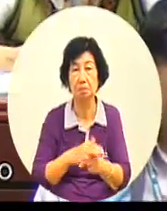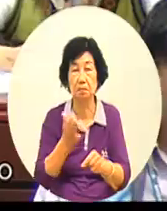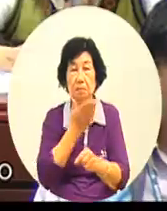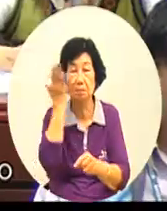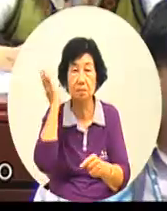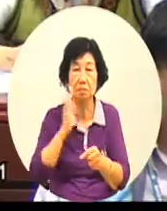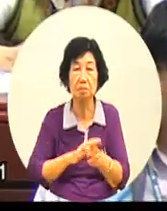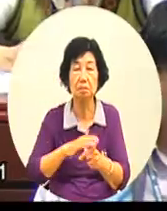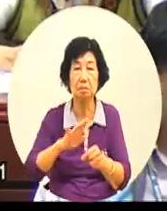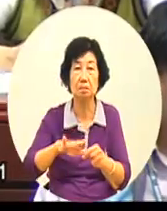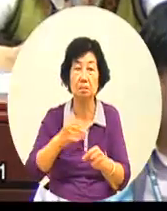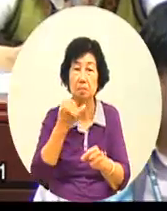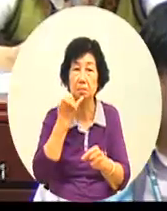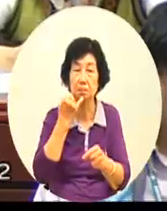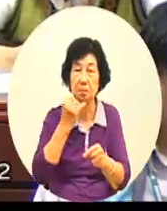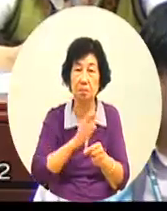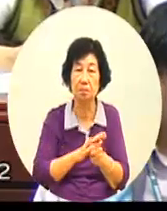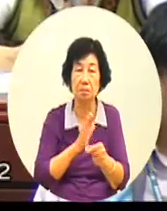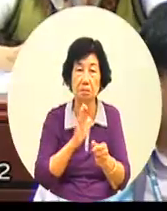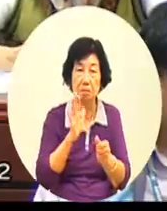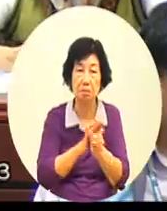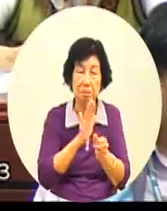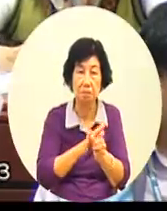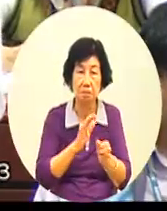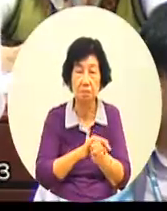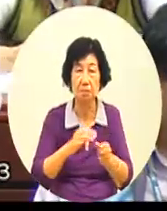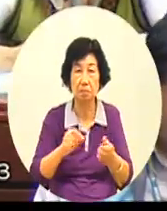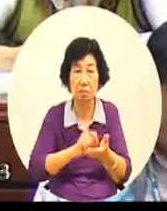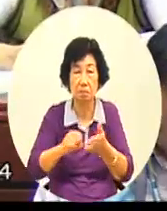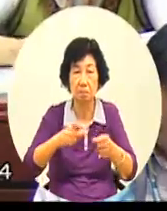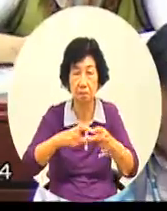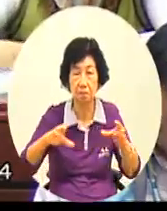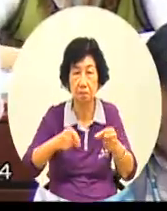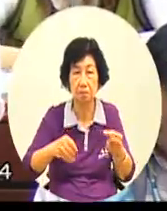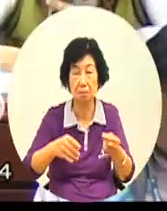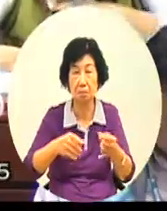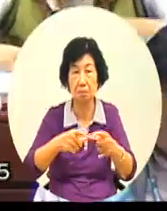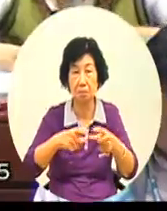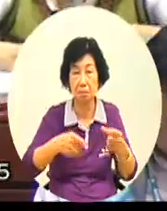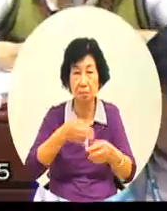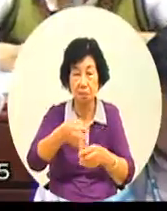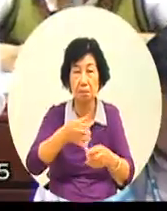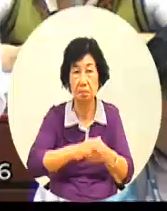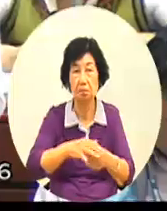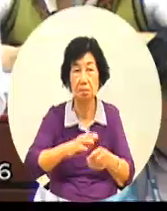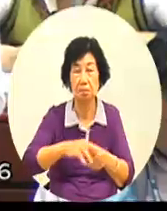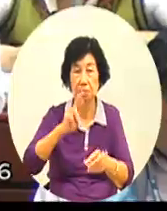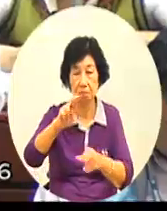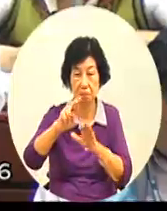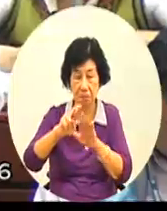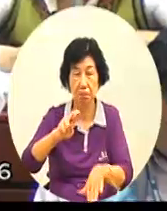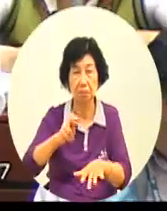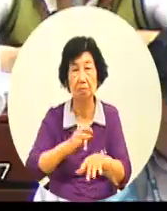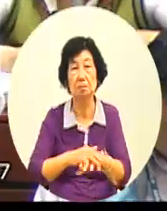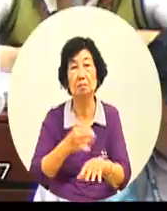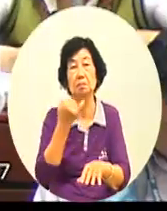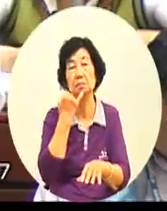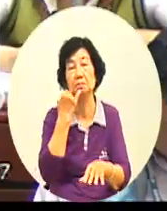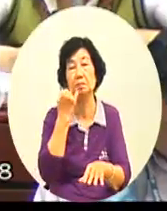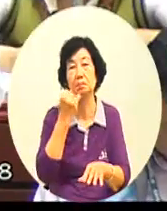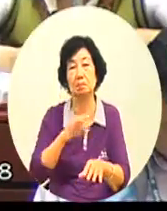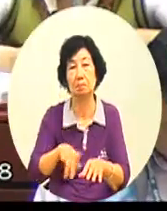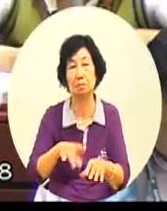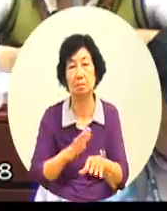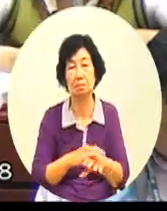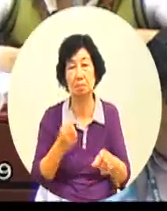二月中或是下旬以前可以先顺利完成了。那这个计划是六年的计划，那今年是第二年，所以我